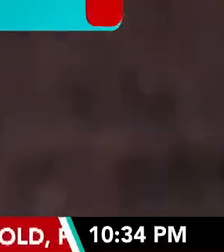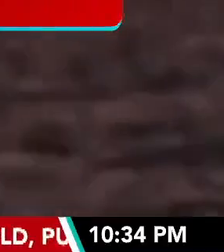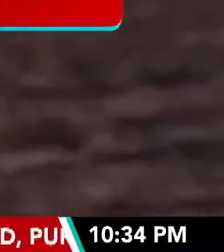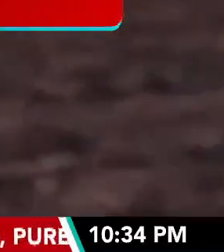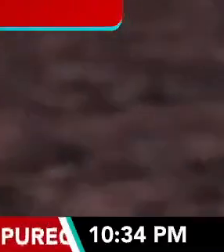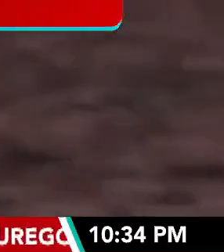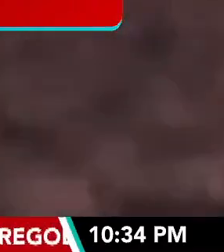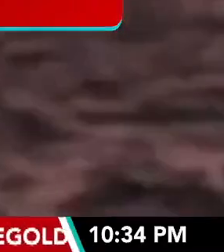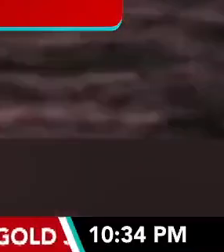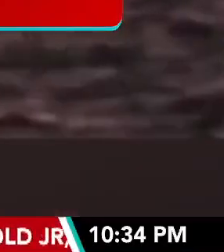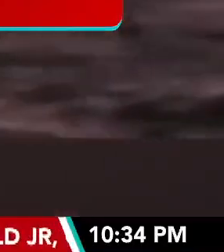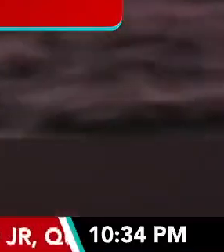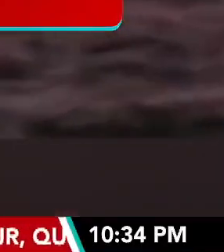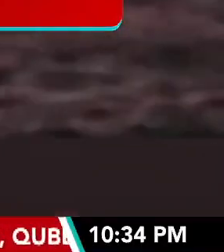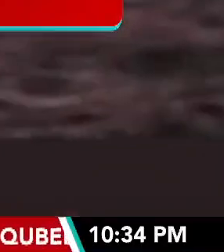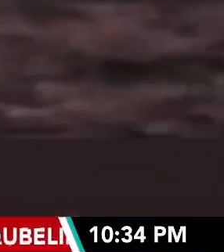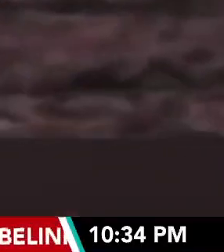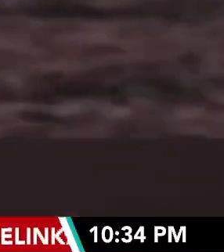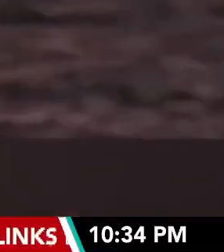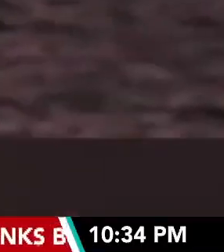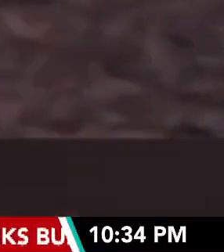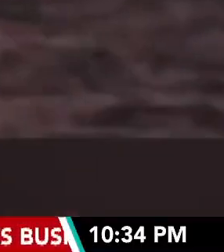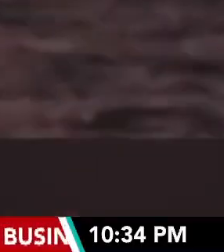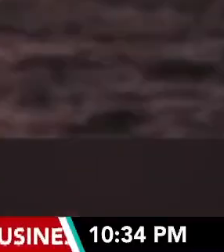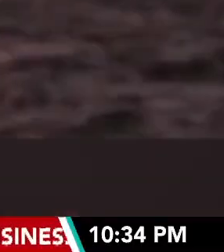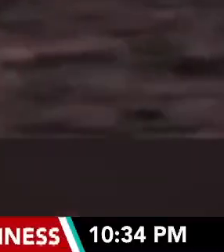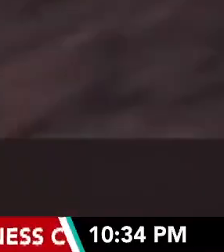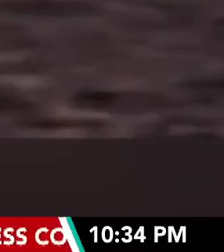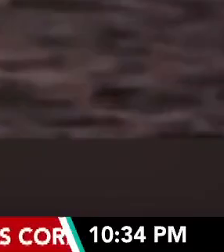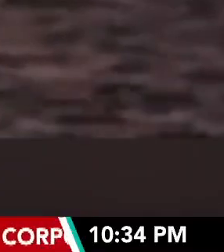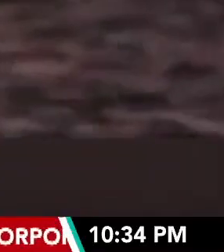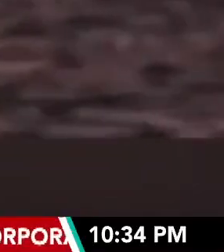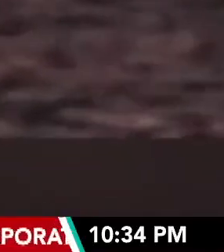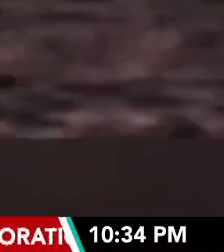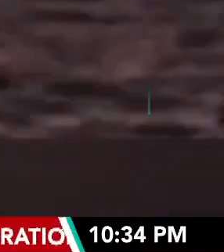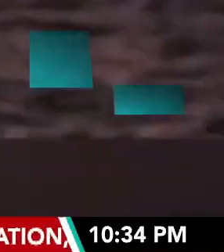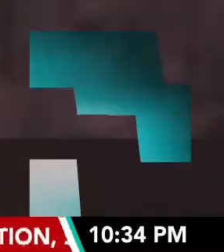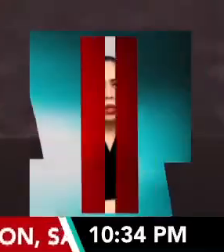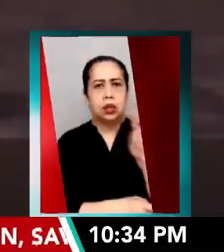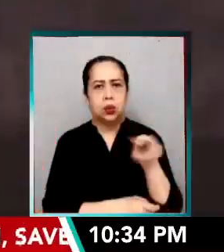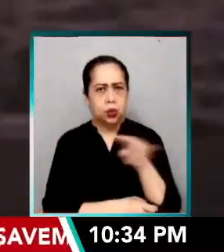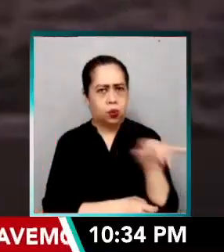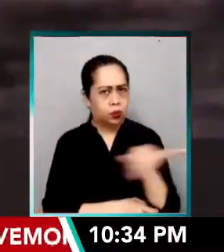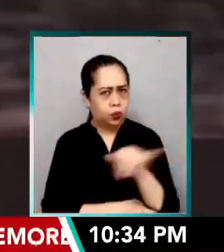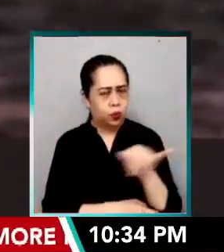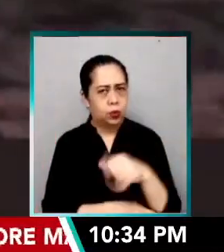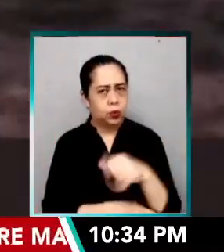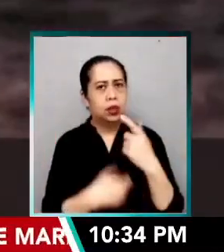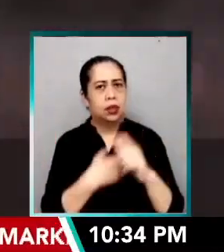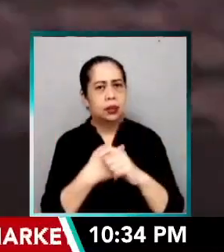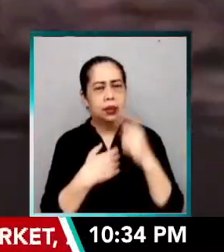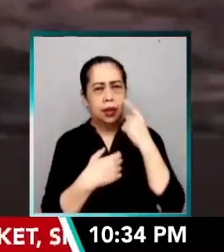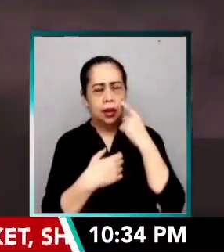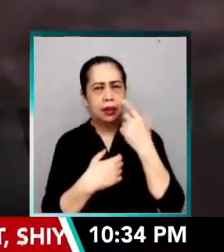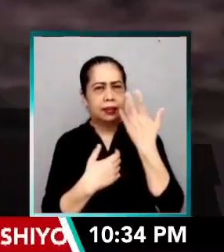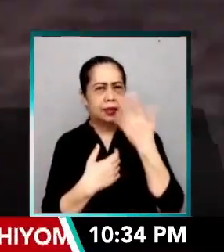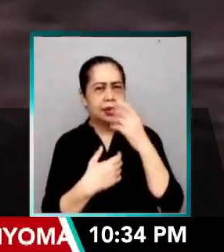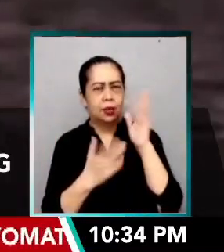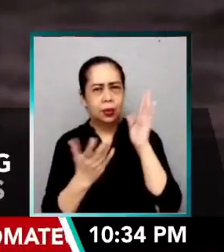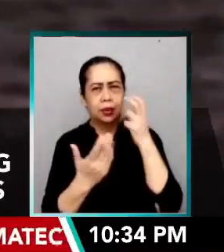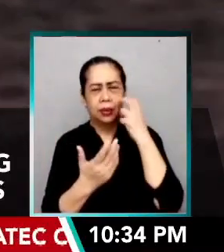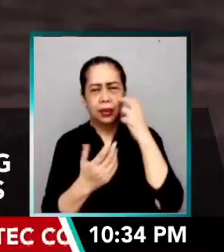tinutukan din sila ng laser ng China Coast Guard noong June 2022. Pansamantala rin daw na nabulag at nangati ang